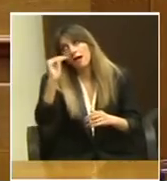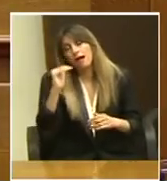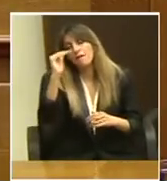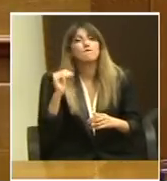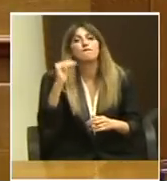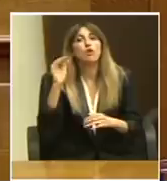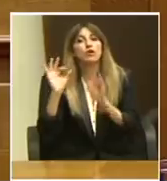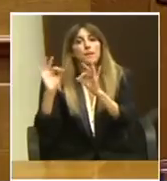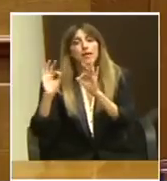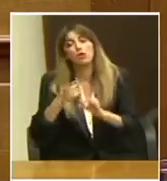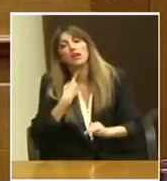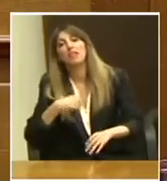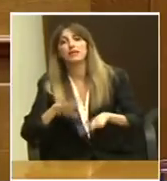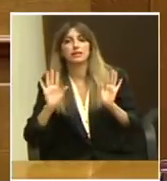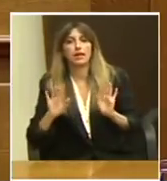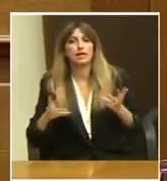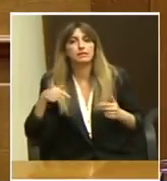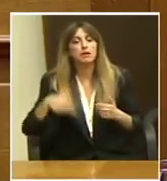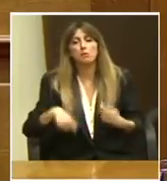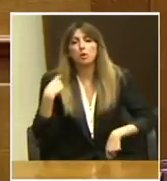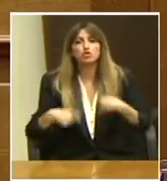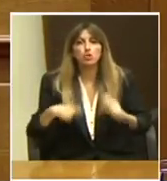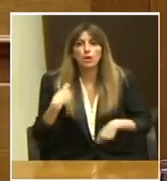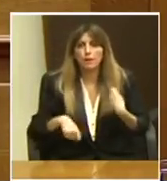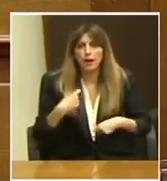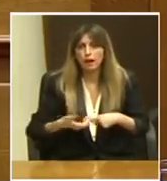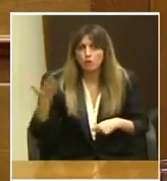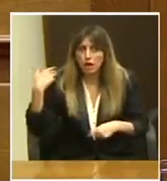αυτή η κυβέρνηση, να σας δημιουργεί τα προβλήματα που έχετε αποκτήσει.